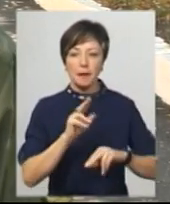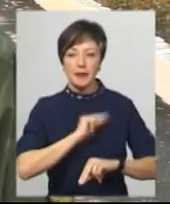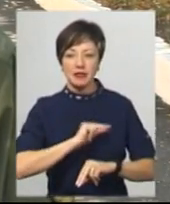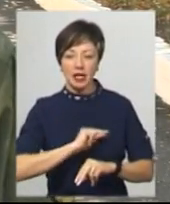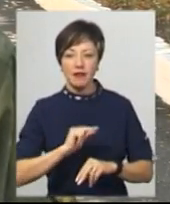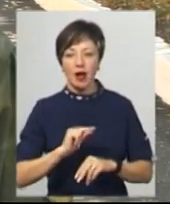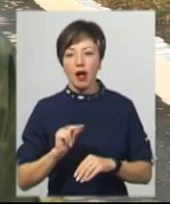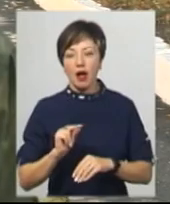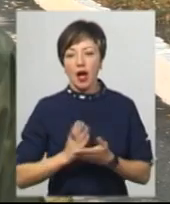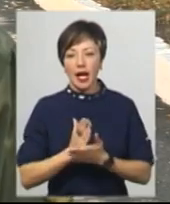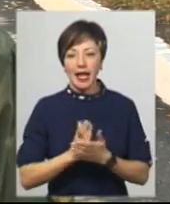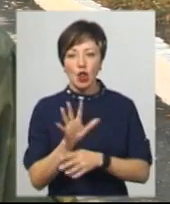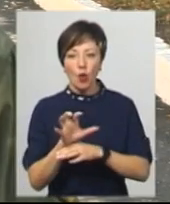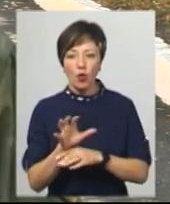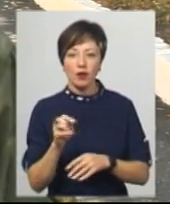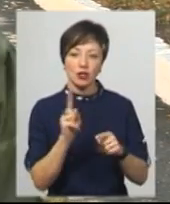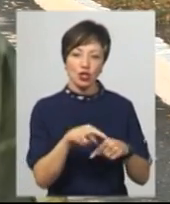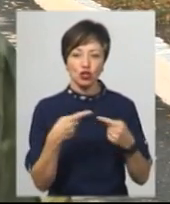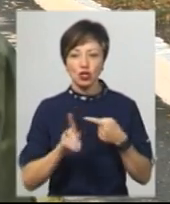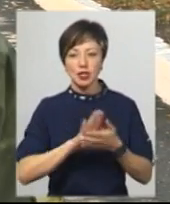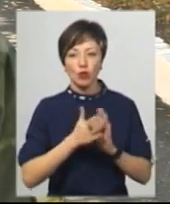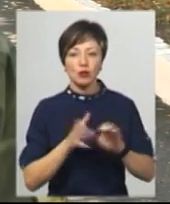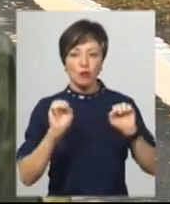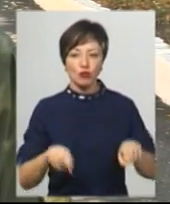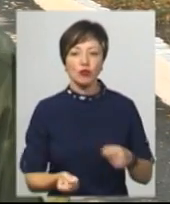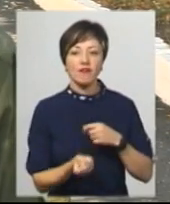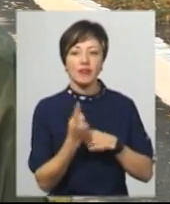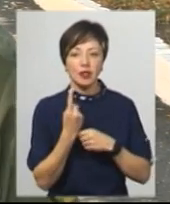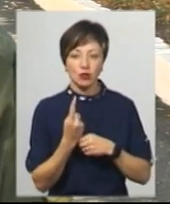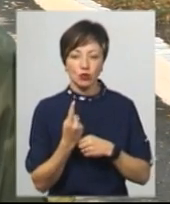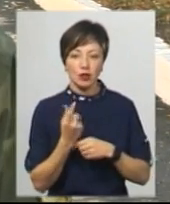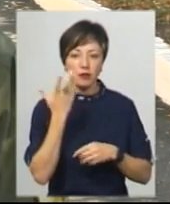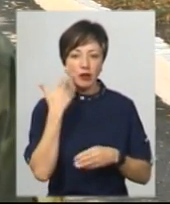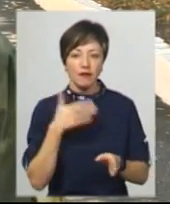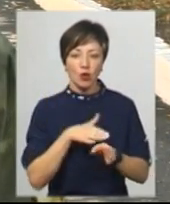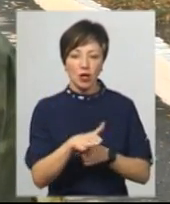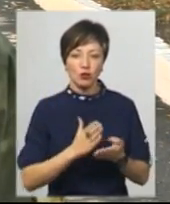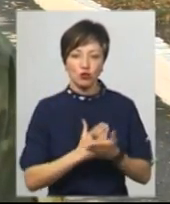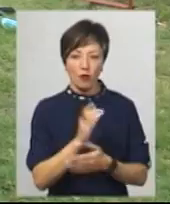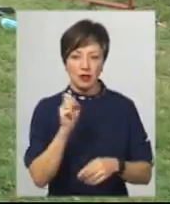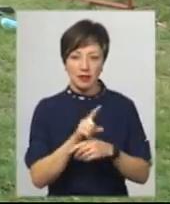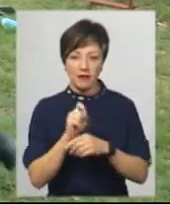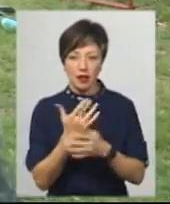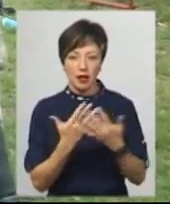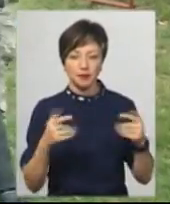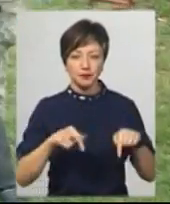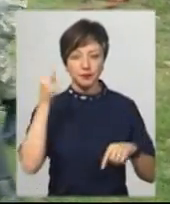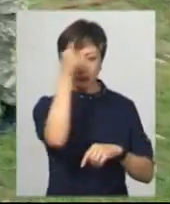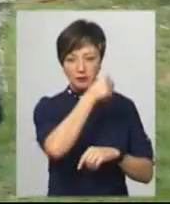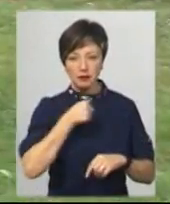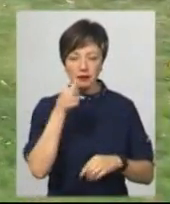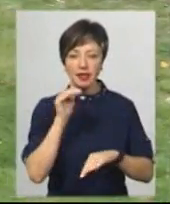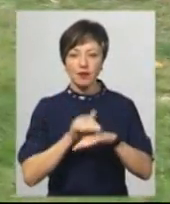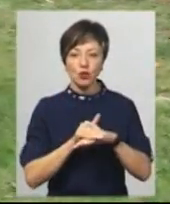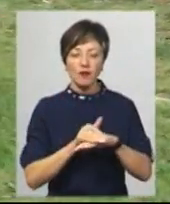кінологів при тих чи інших ситуаціях, які можуть відбуватись при виконанні службових завдань. Цьогоріч на Хмельниччині